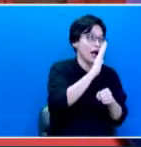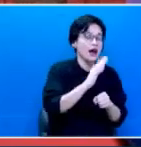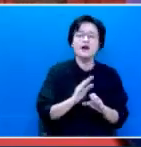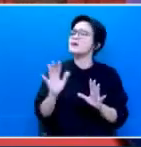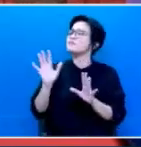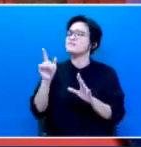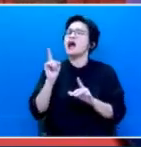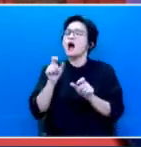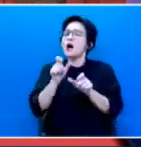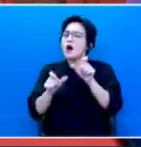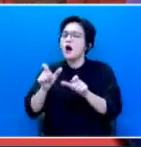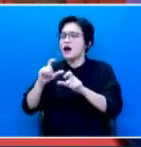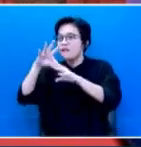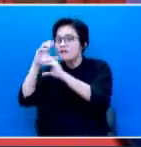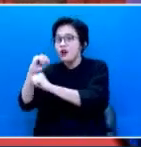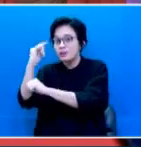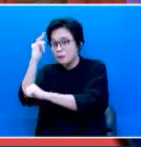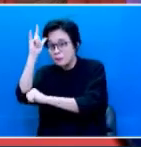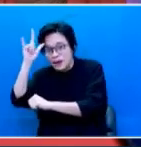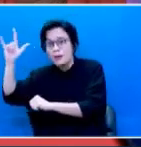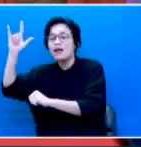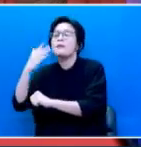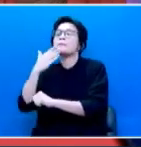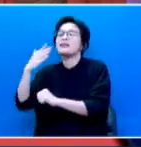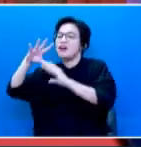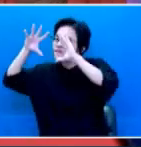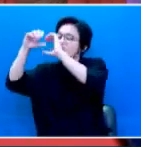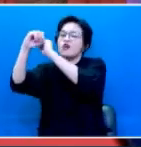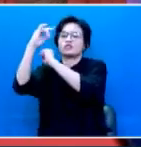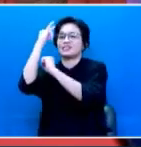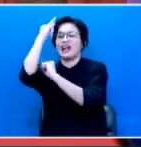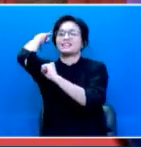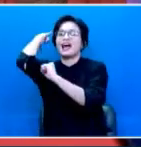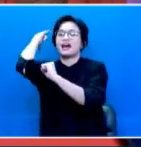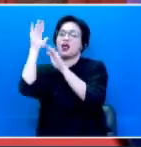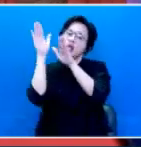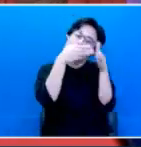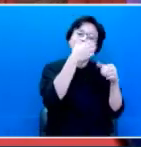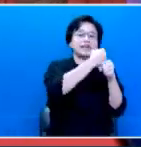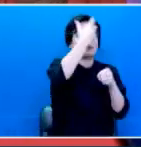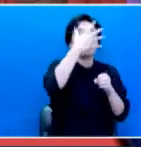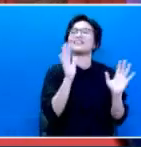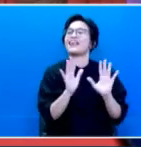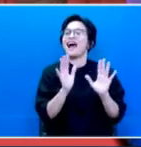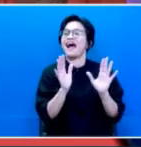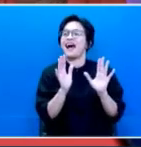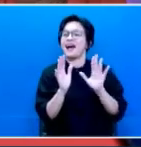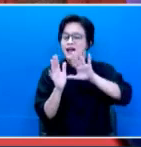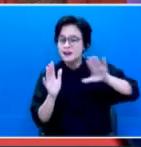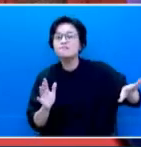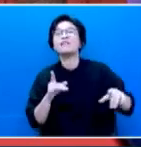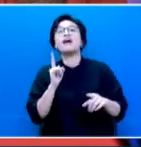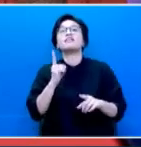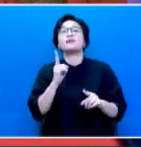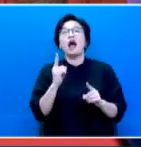sulit untuk pindah ke ke yang lain termasuk untuk ke ke Gibran ya tetapi pemilih Jokowi kan kalau kita mau hitung